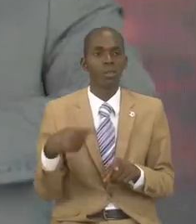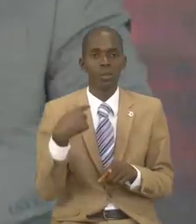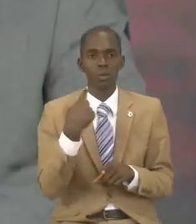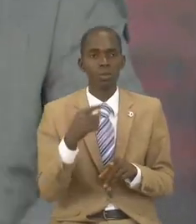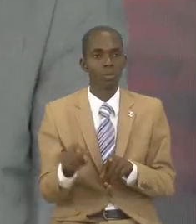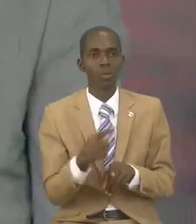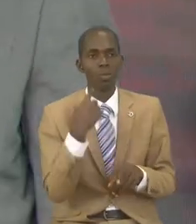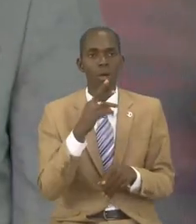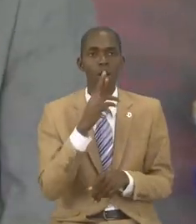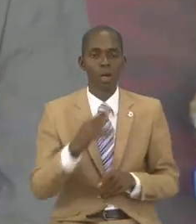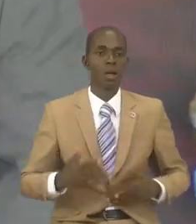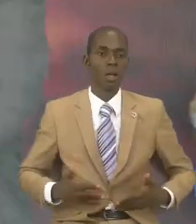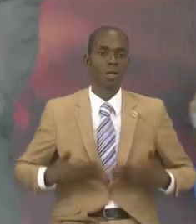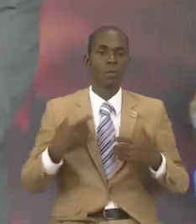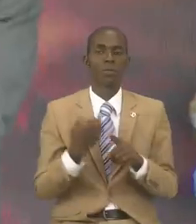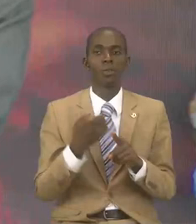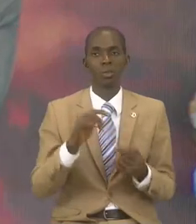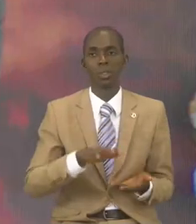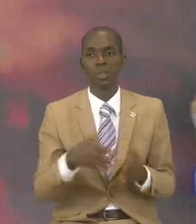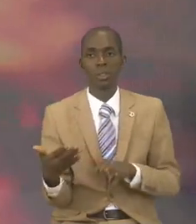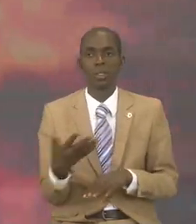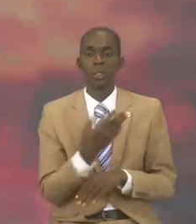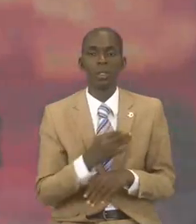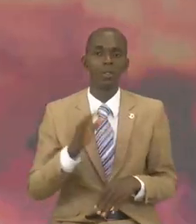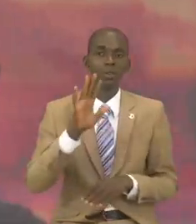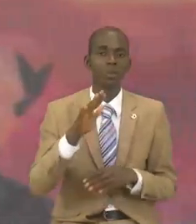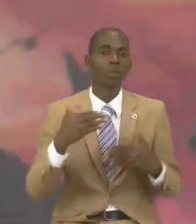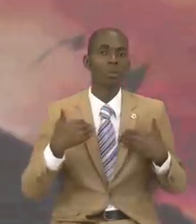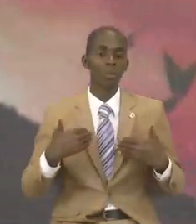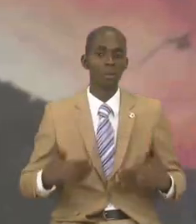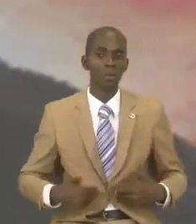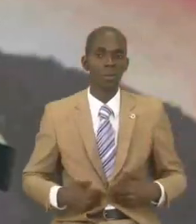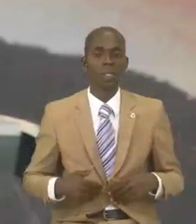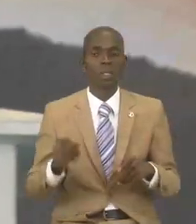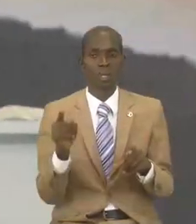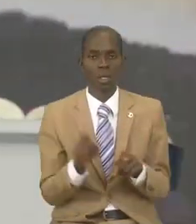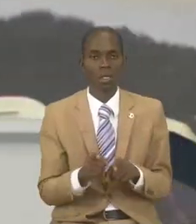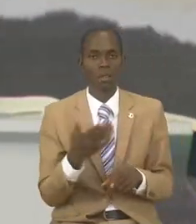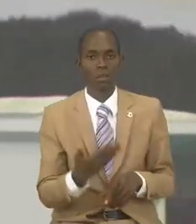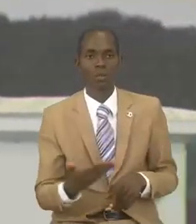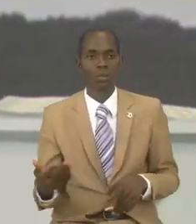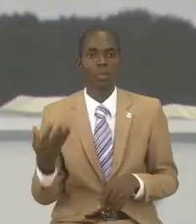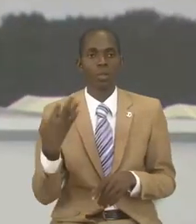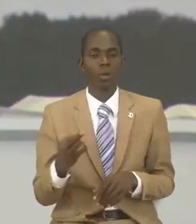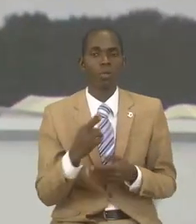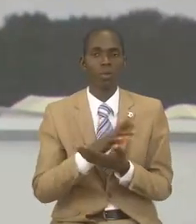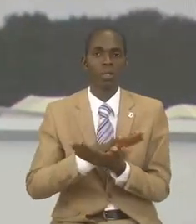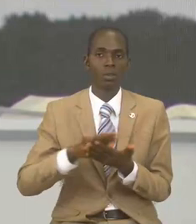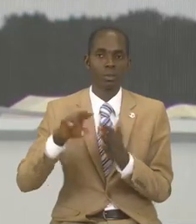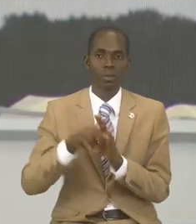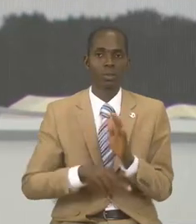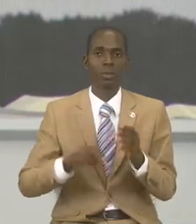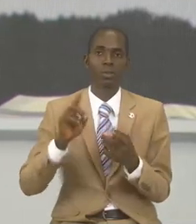comme étant vivant et tes membres, comme instrument de